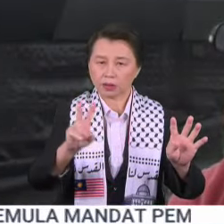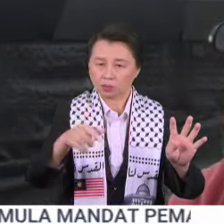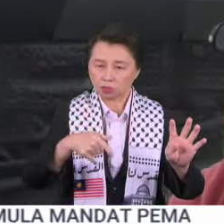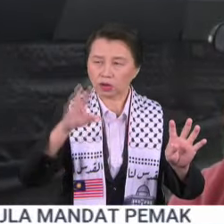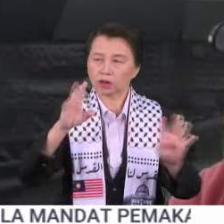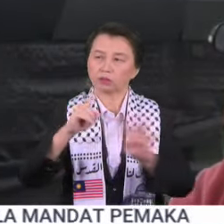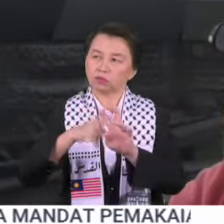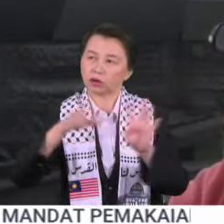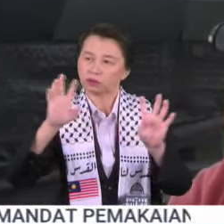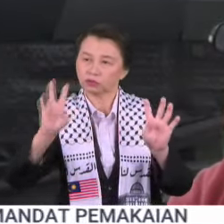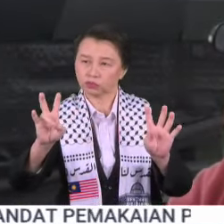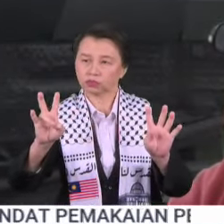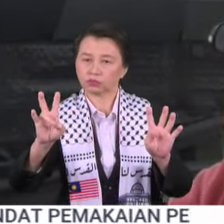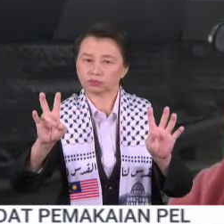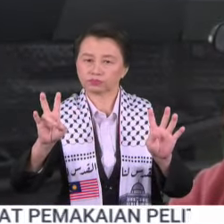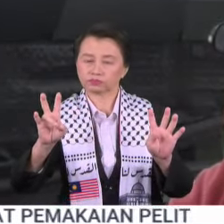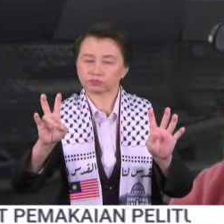7.